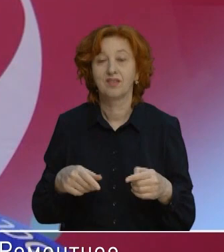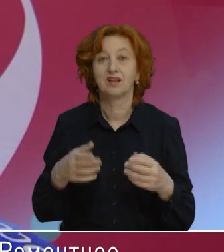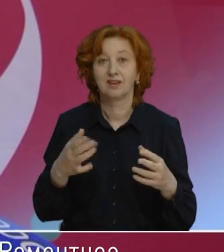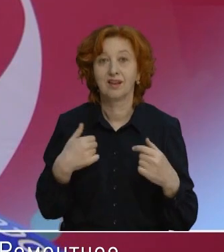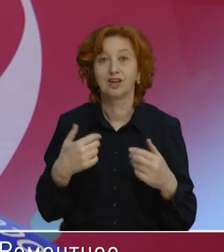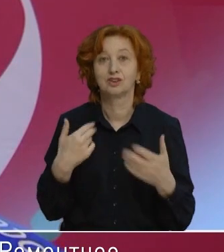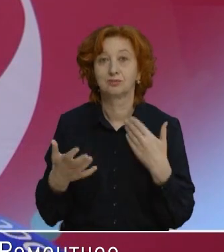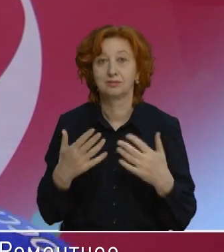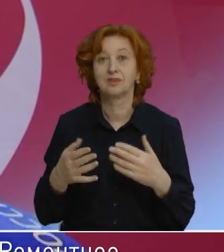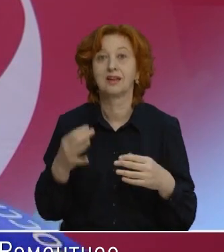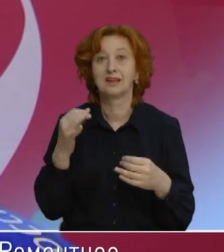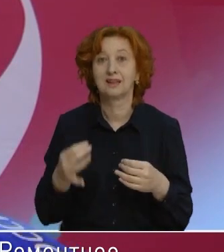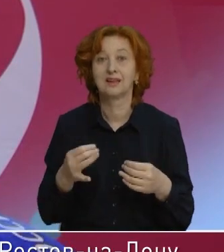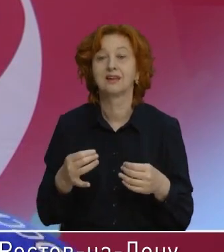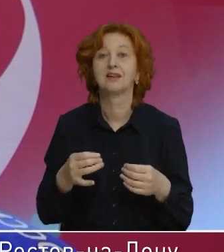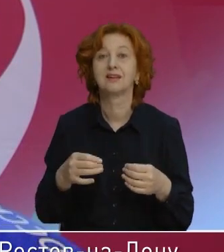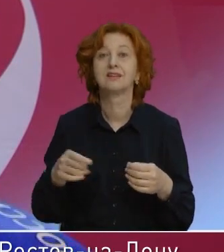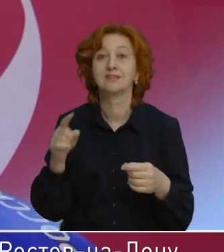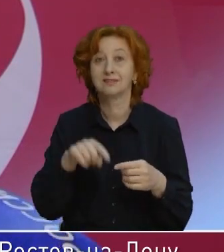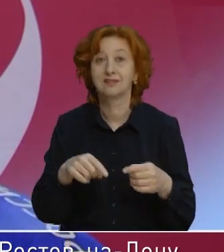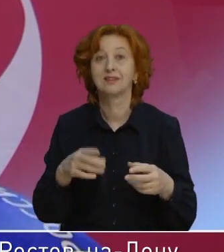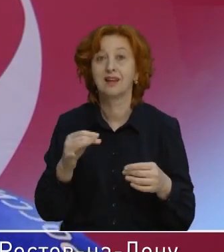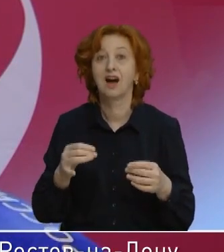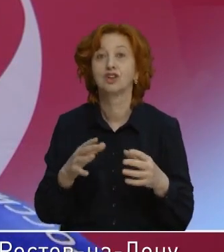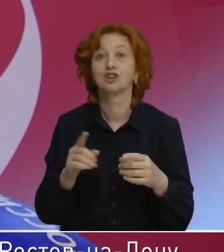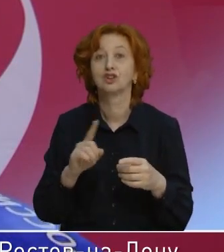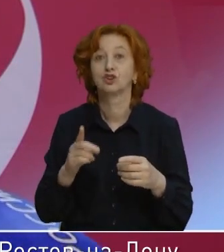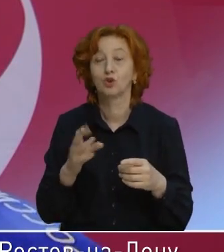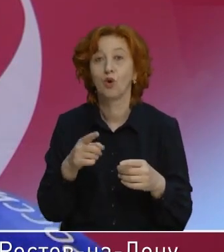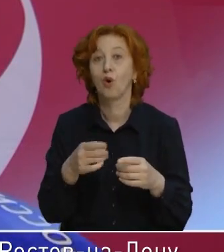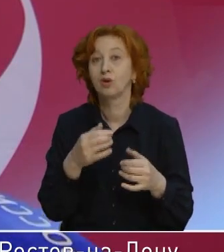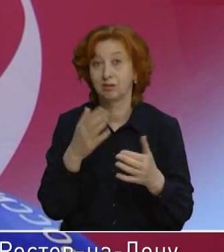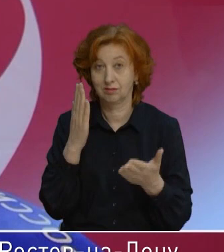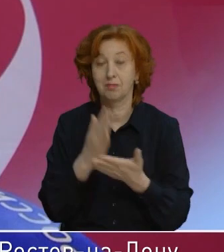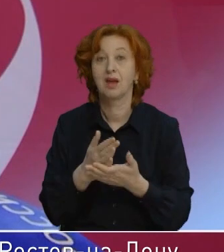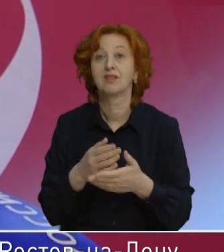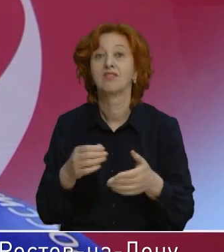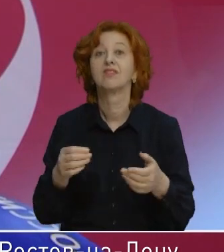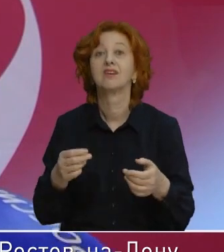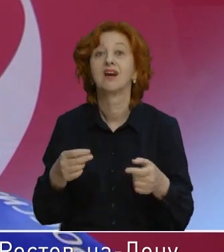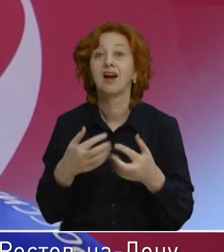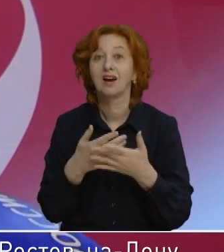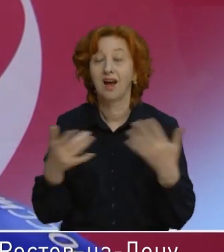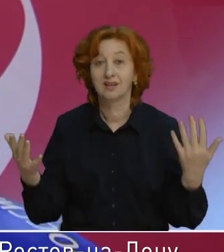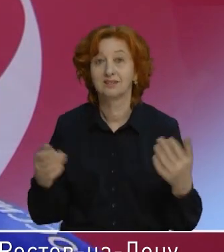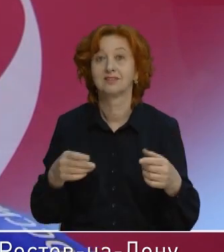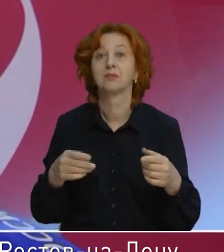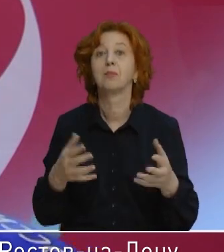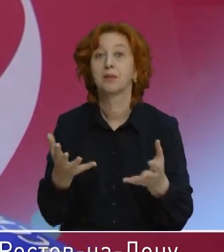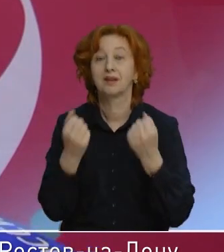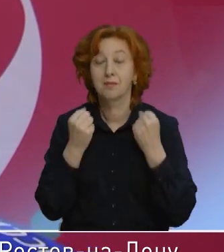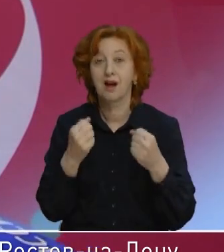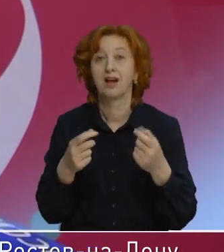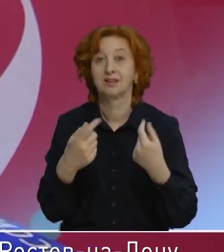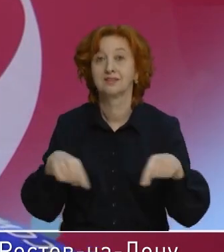нашего поезда скажет нам спасибо, что он взглянул на жизнь совершенно с другой стороны и принимает